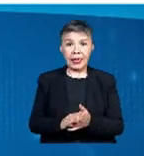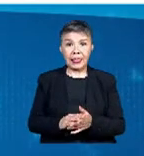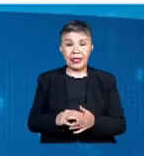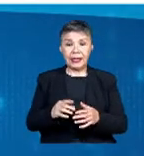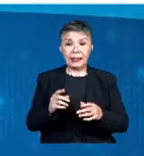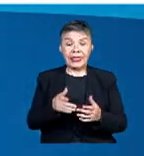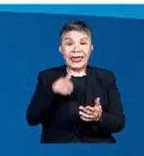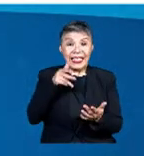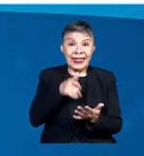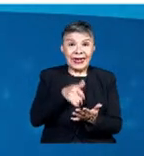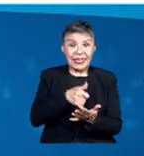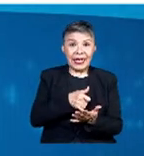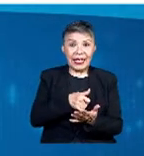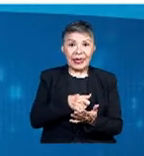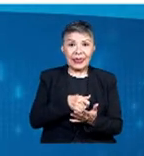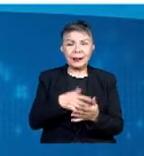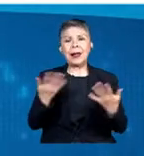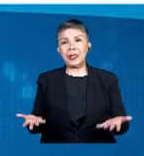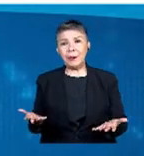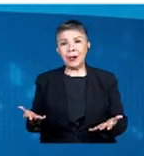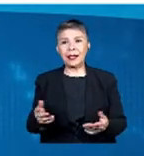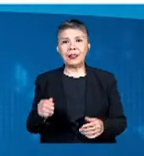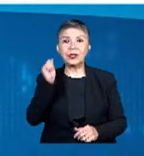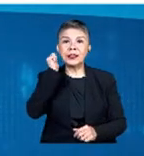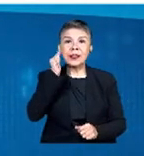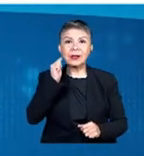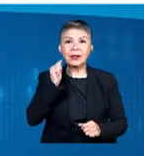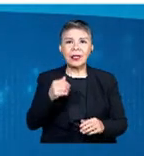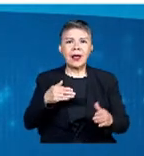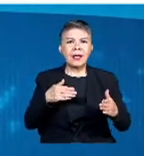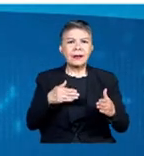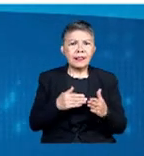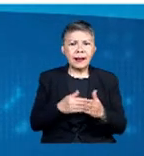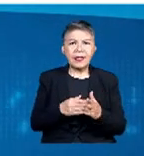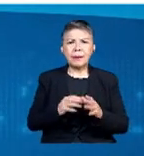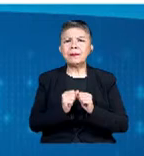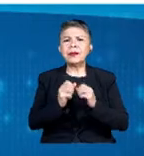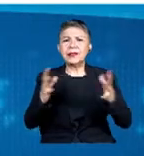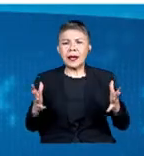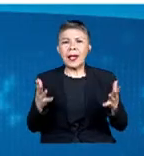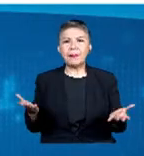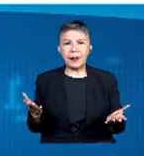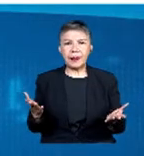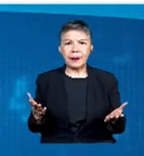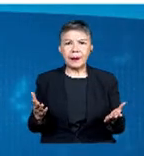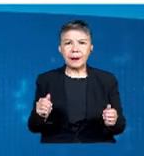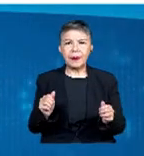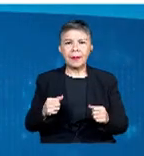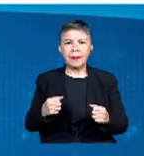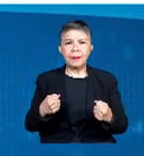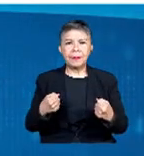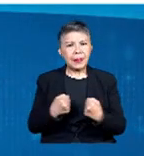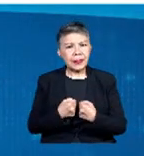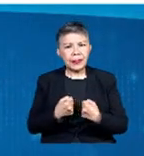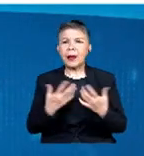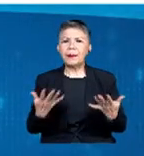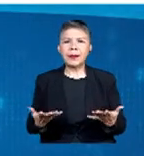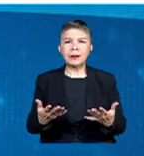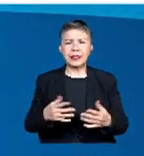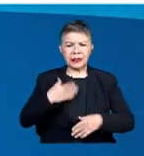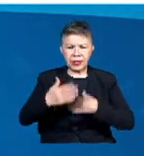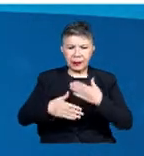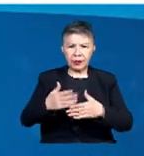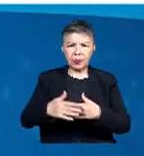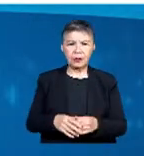secara garis besar, catatannya dari Mbak Angki, tantangan terbesarnya apa sih yang sampai saat ini memang terus-menerus